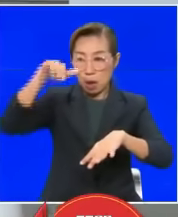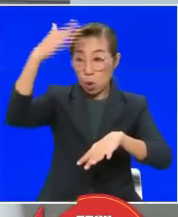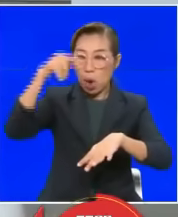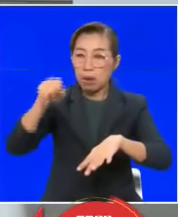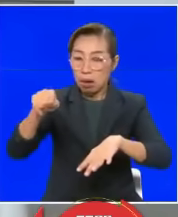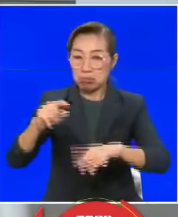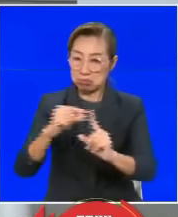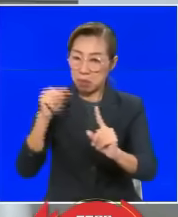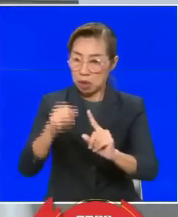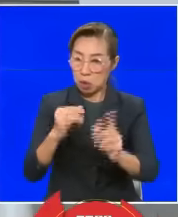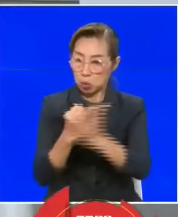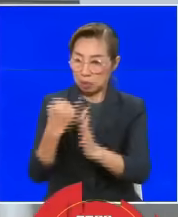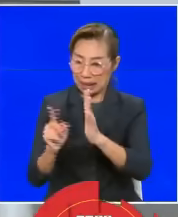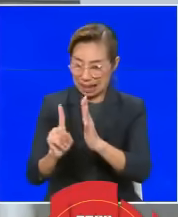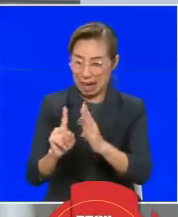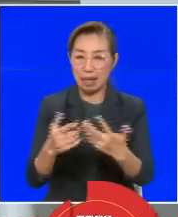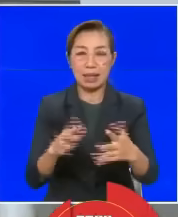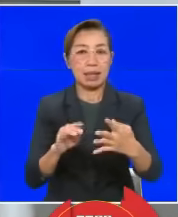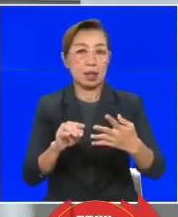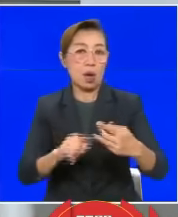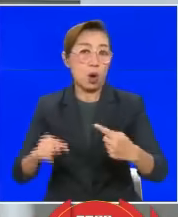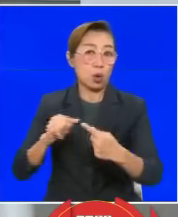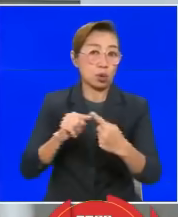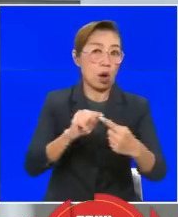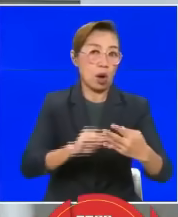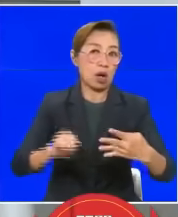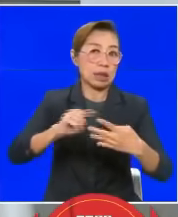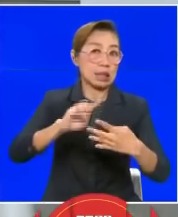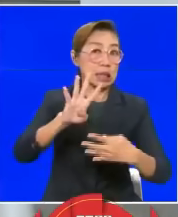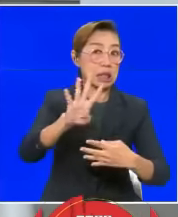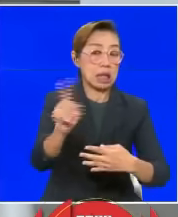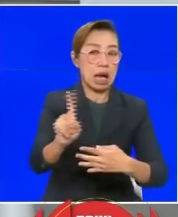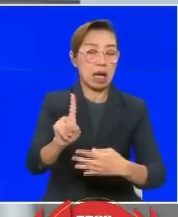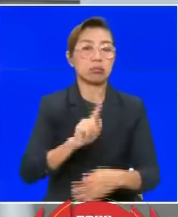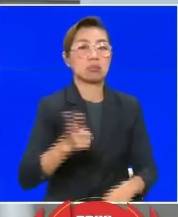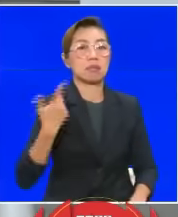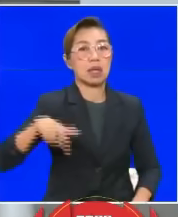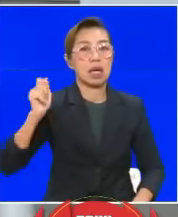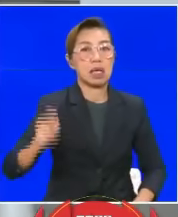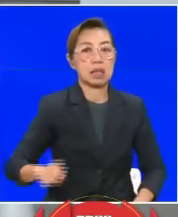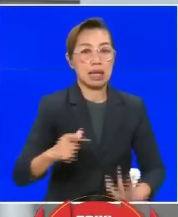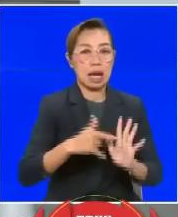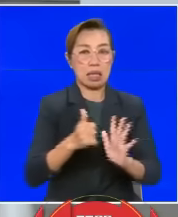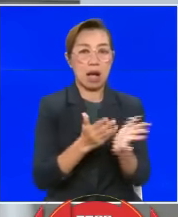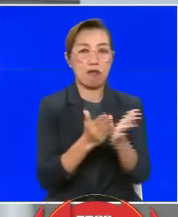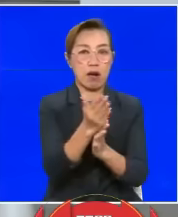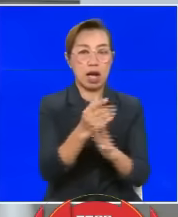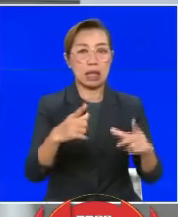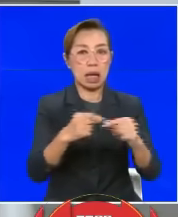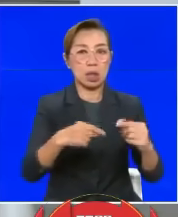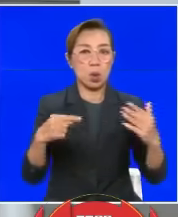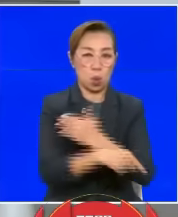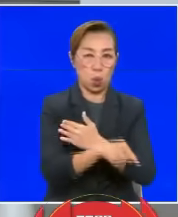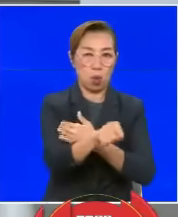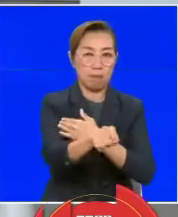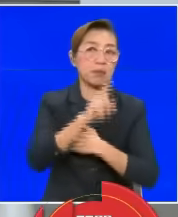จะมีการเตรียมไปเทีย 4ก็คือจะไปยื่นต่อศาลอาญาทุจริตนะคะเพื่อที่จะยื่นคำร้องฟ้องรักษาการ